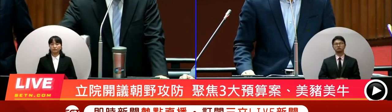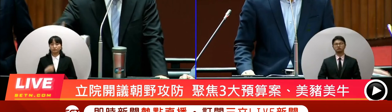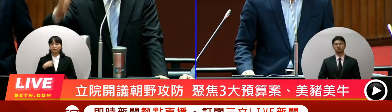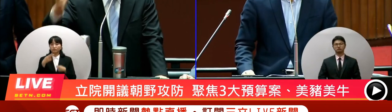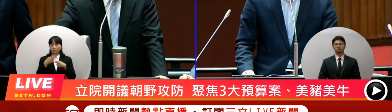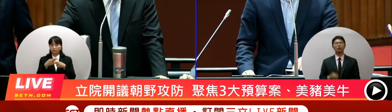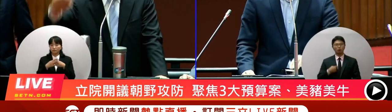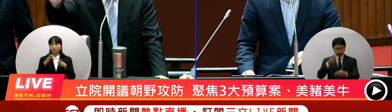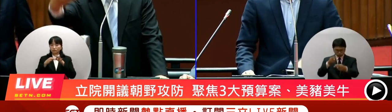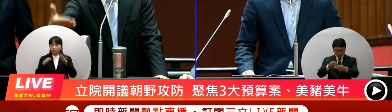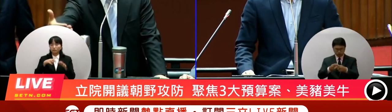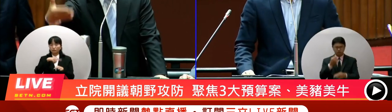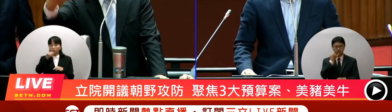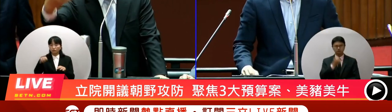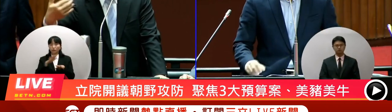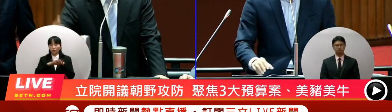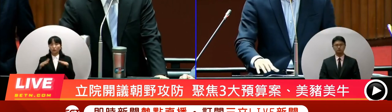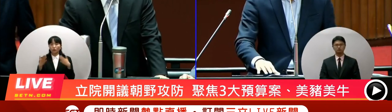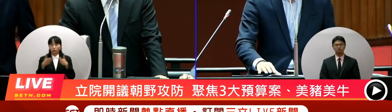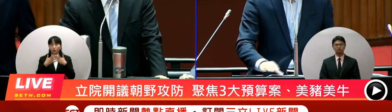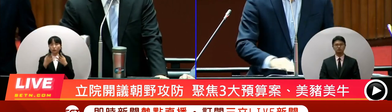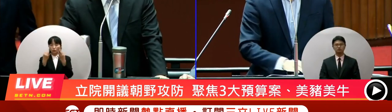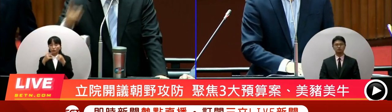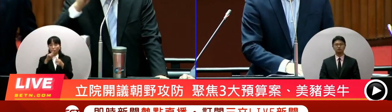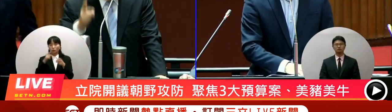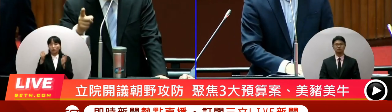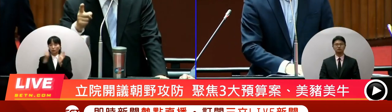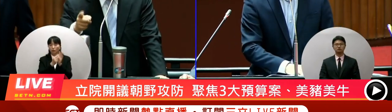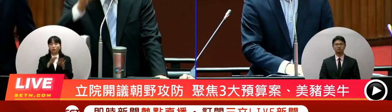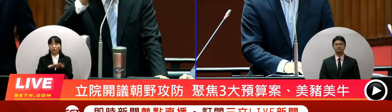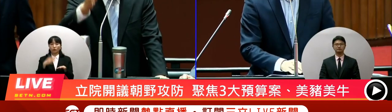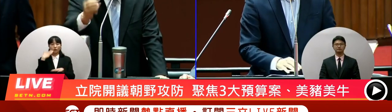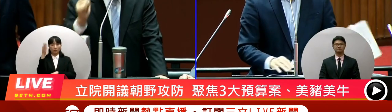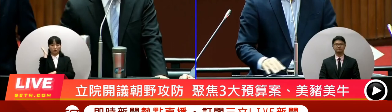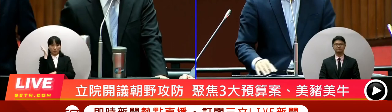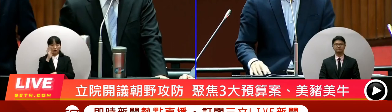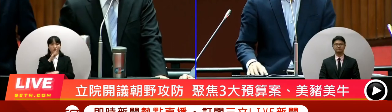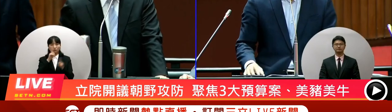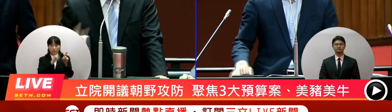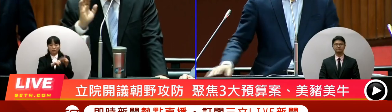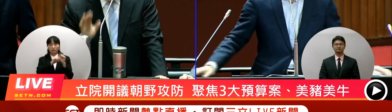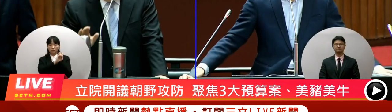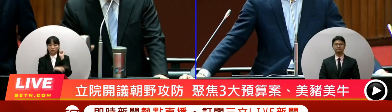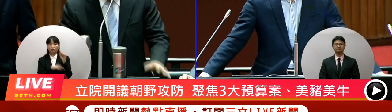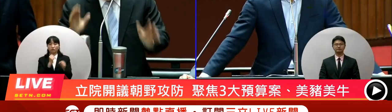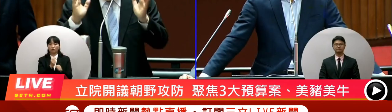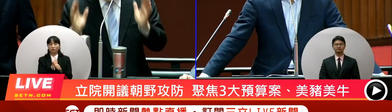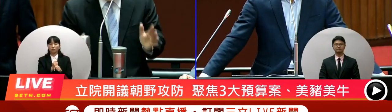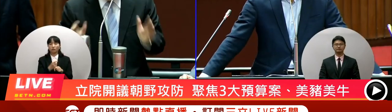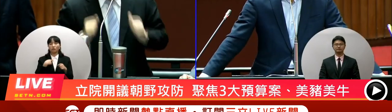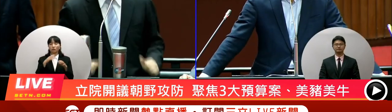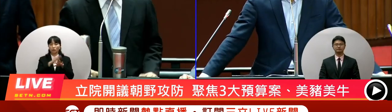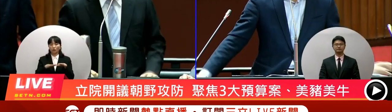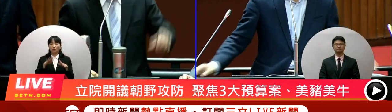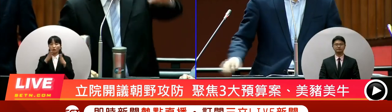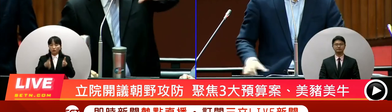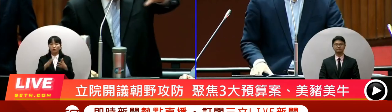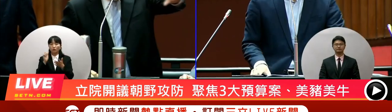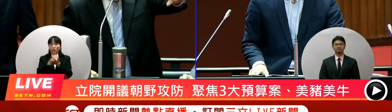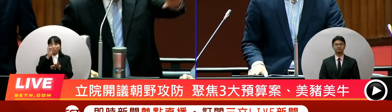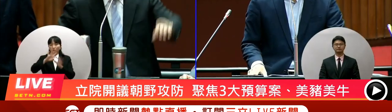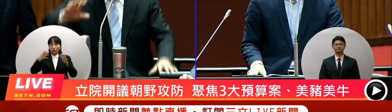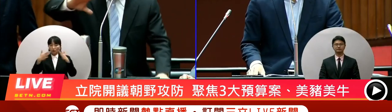信业者都一定会把它标示出来，但政府依法行政，所以我们都会标示产地，这